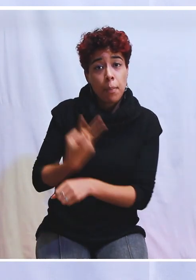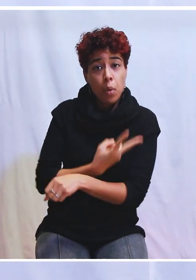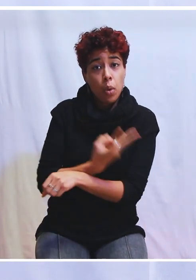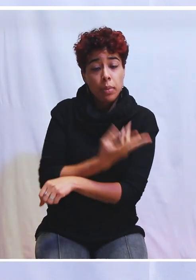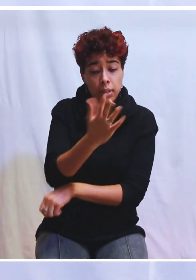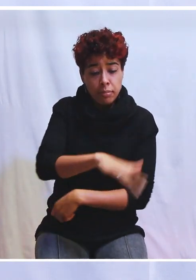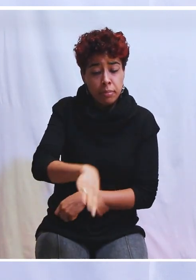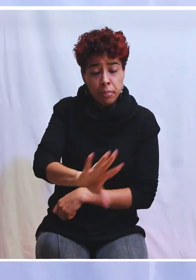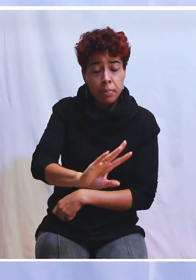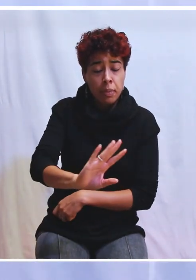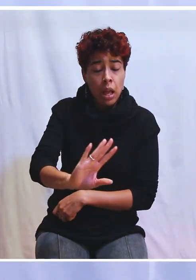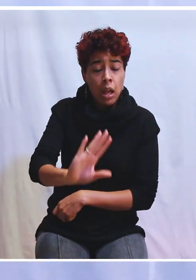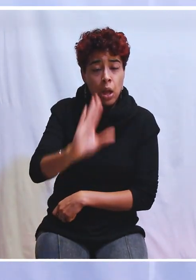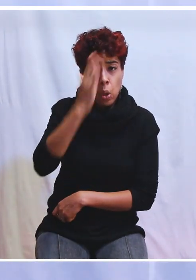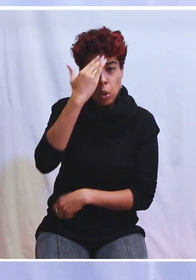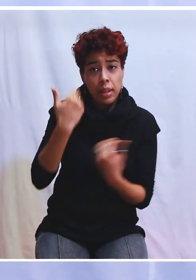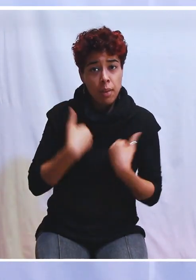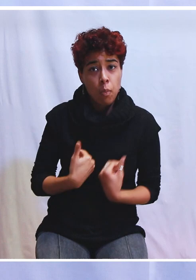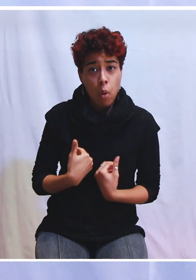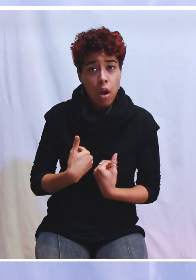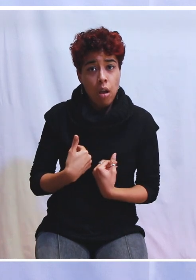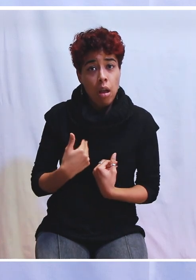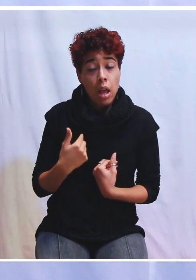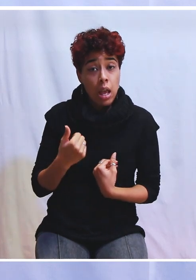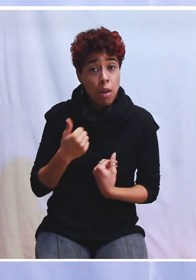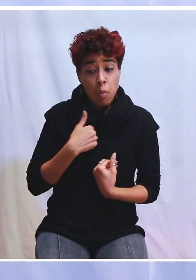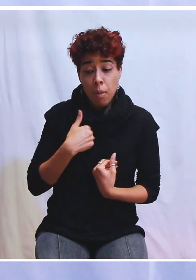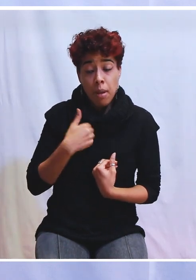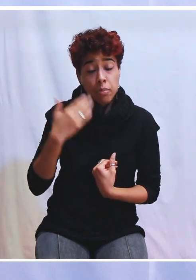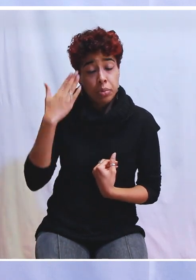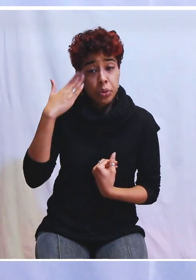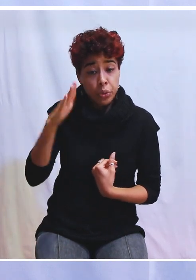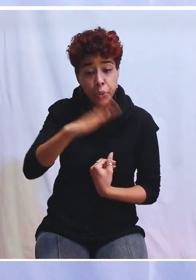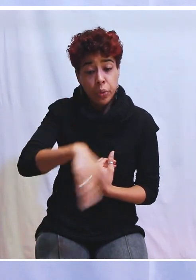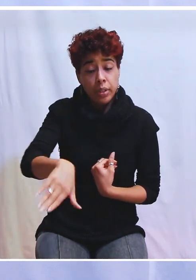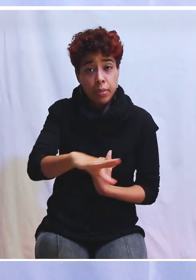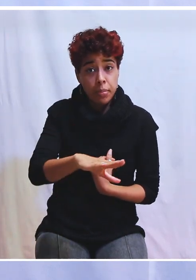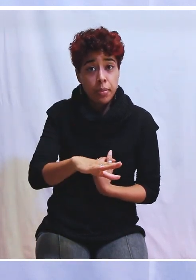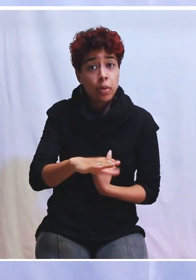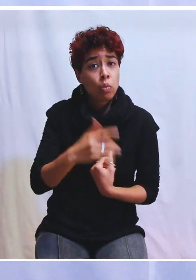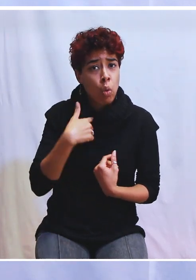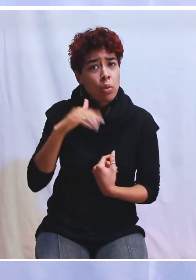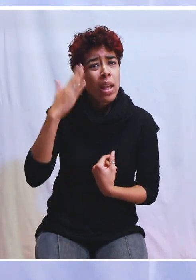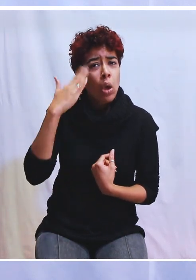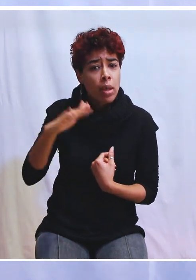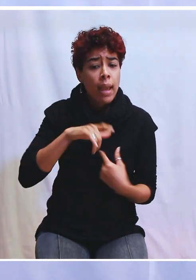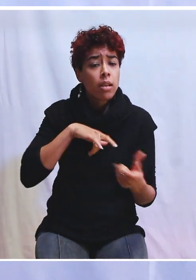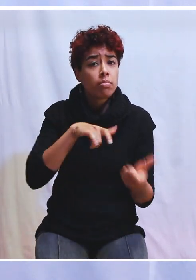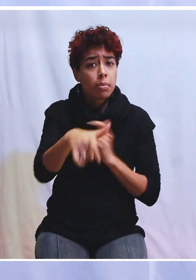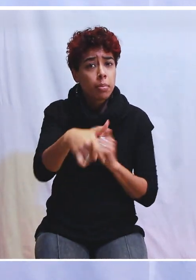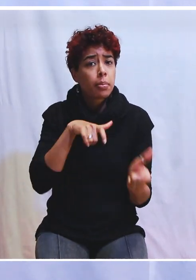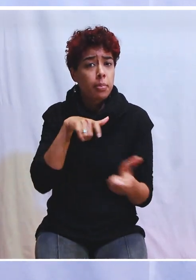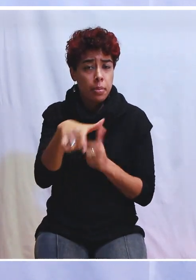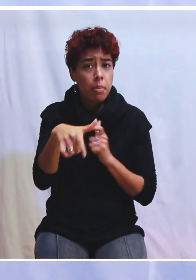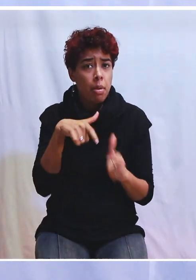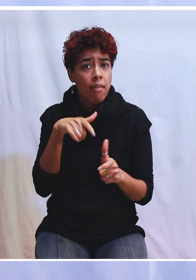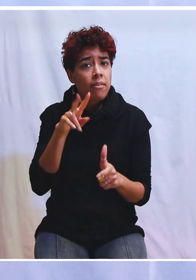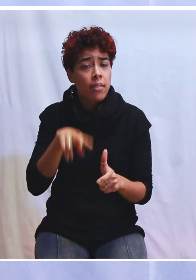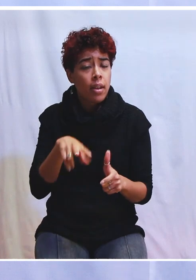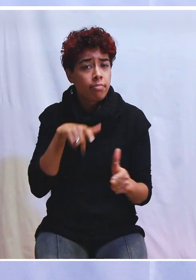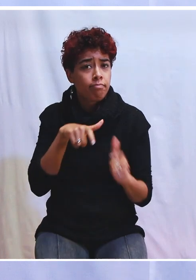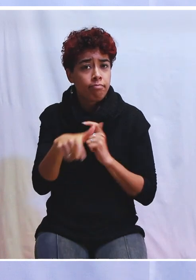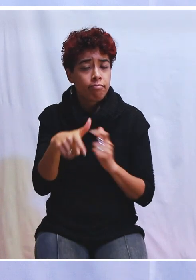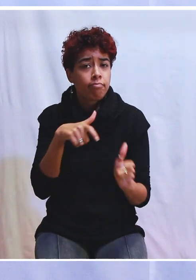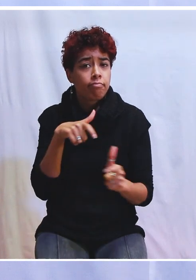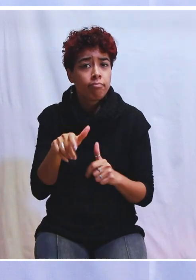elles me connaissent. On voit que c'est pas seulement Jésus qui connaît ses brebis, mais aussi c'est les brebis qui le connaissent. Donc il y a vraiment un rapport de